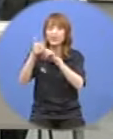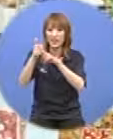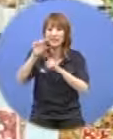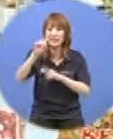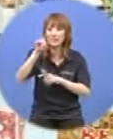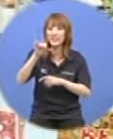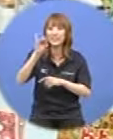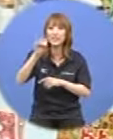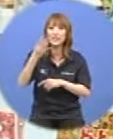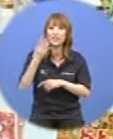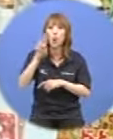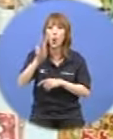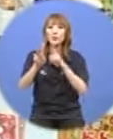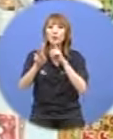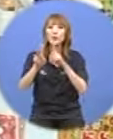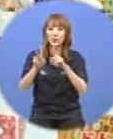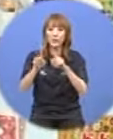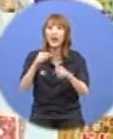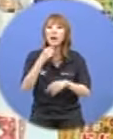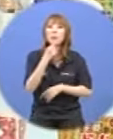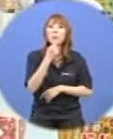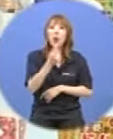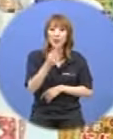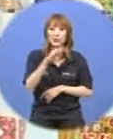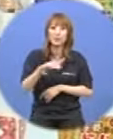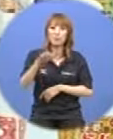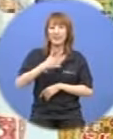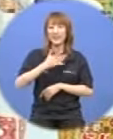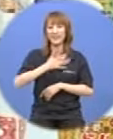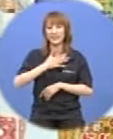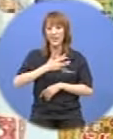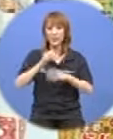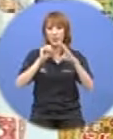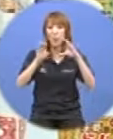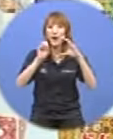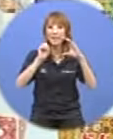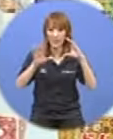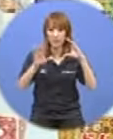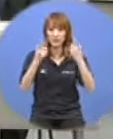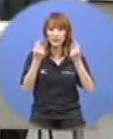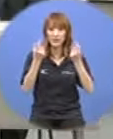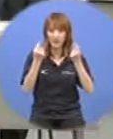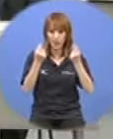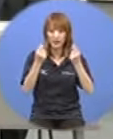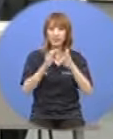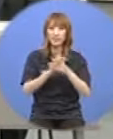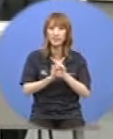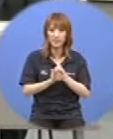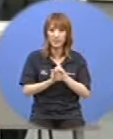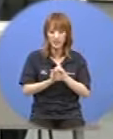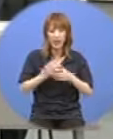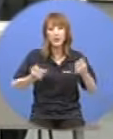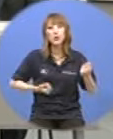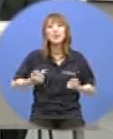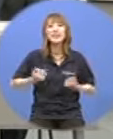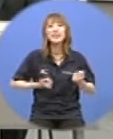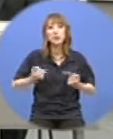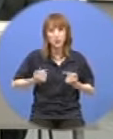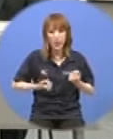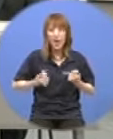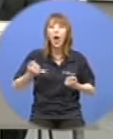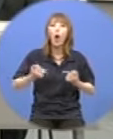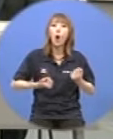と、もう一つこう皆さんよくご存知のコマーシャルですよね。大変こうユニークで面